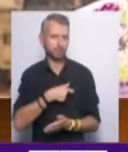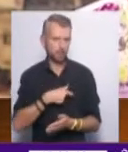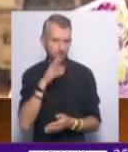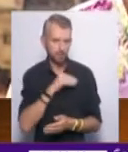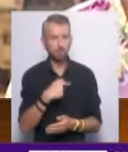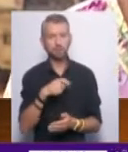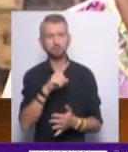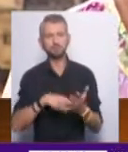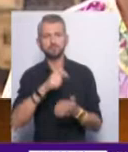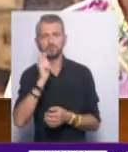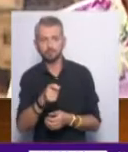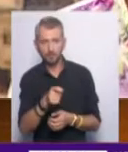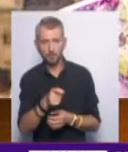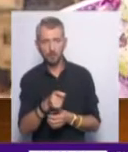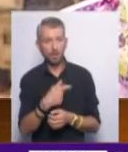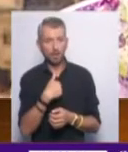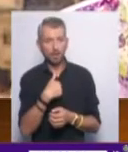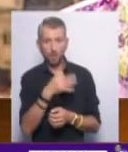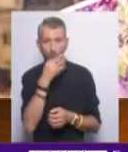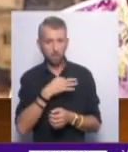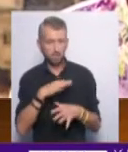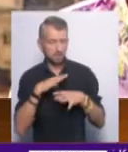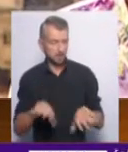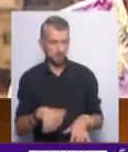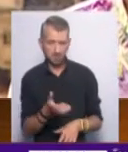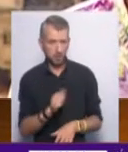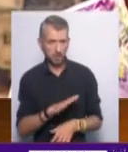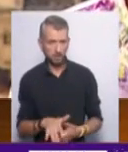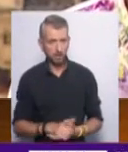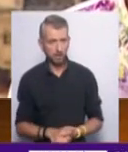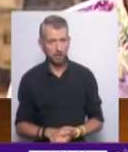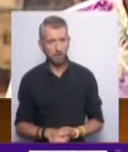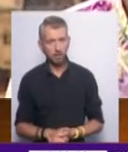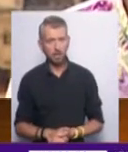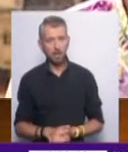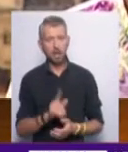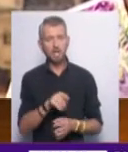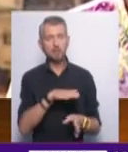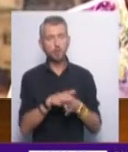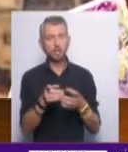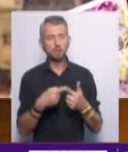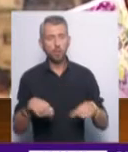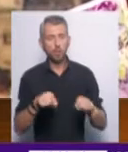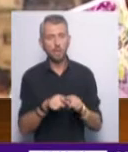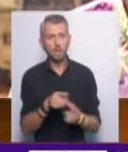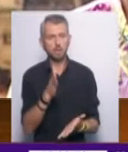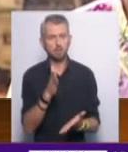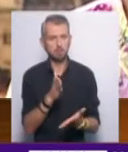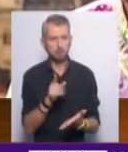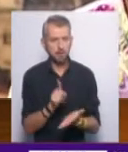задала питання, на яке, ну, я не отримала відповіді. Але ж виконавчий орган має